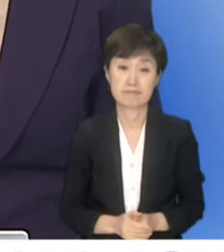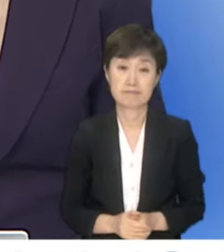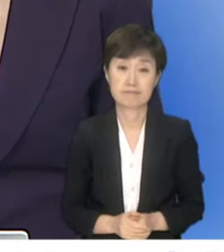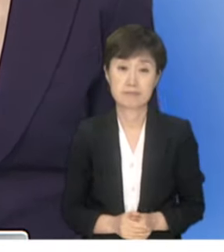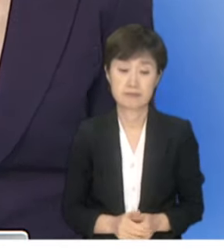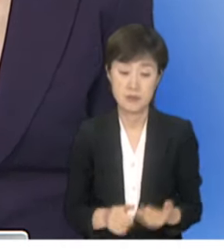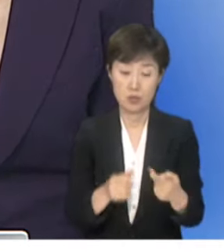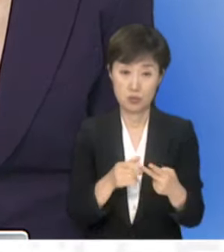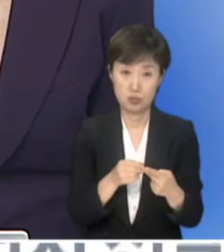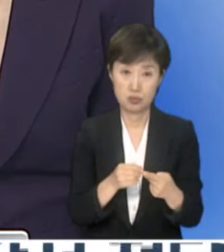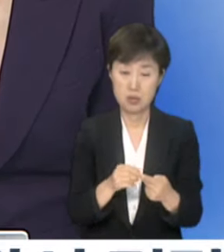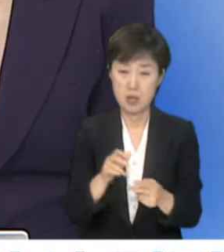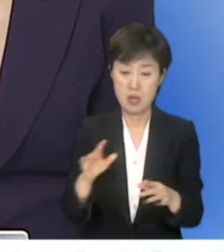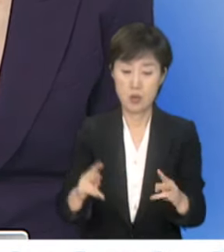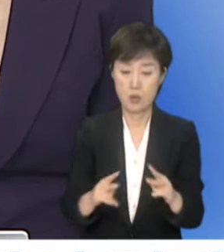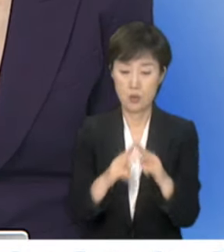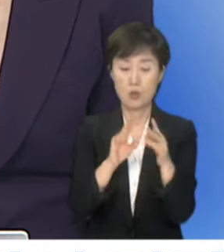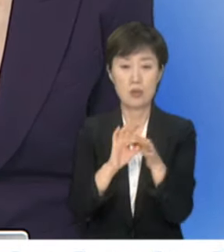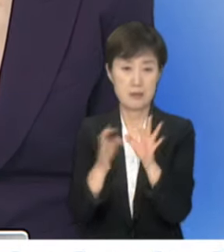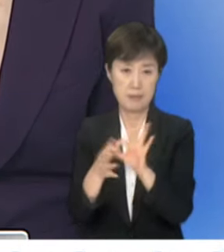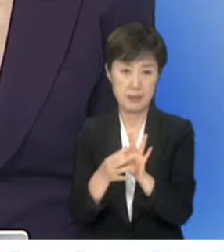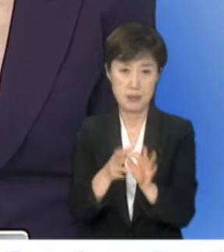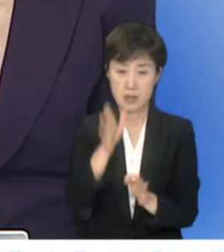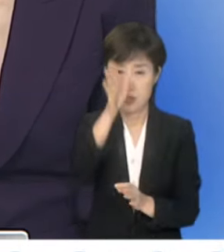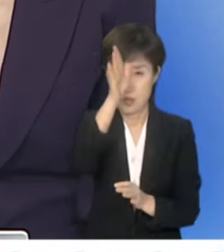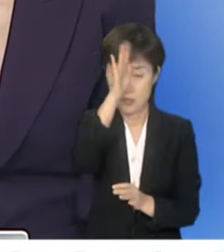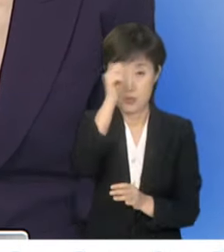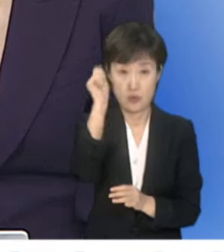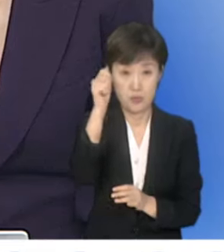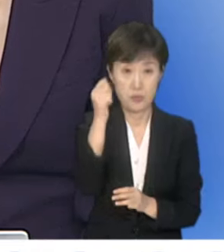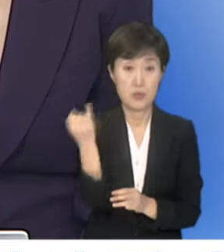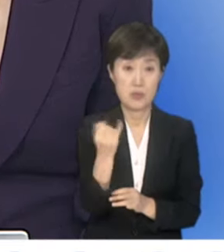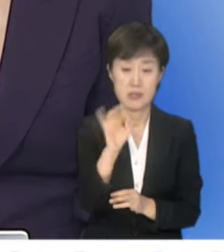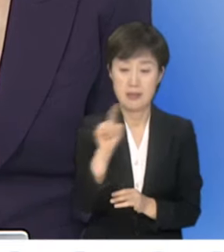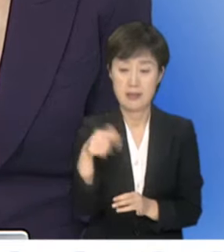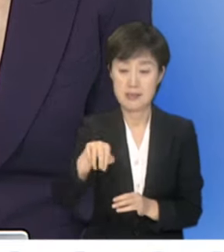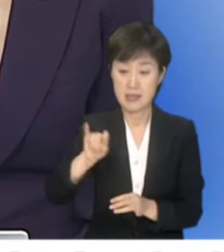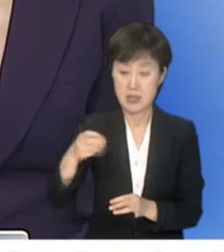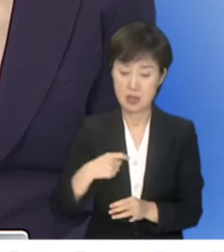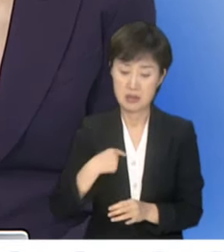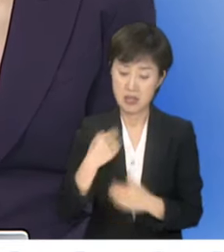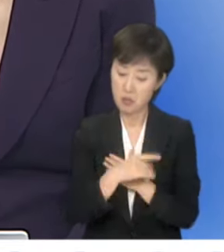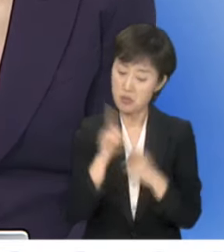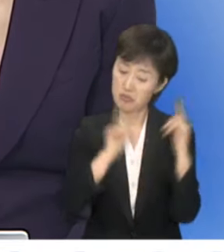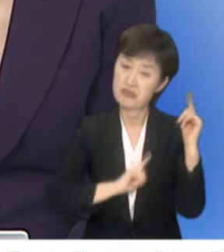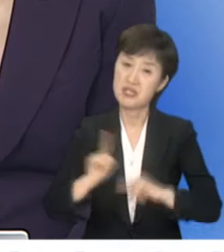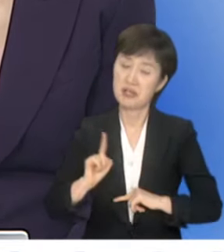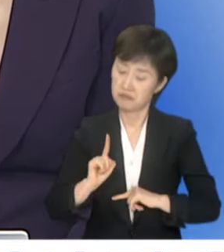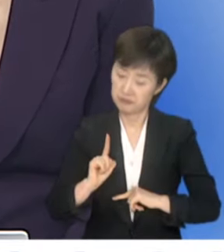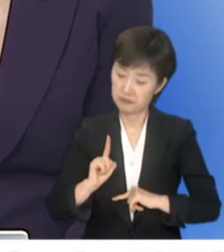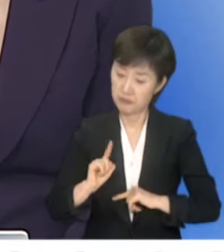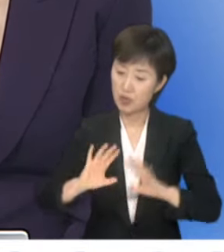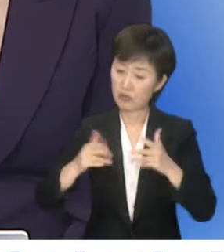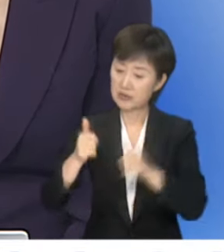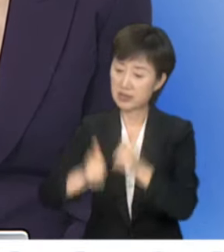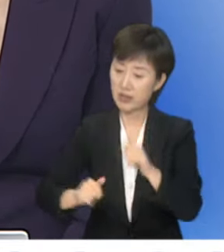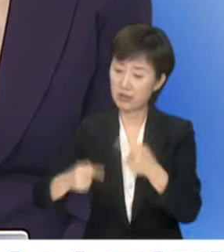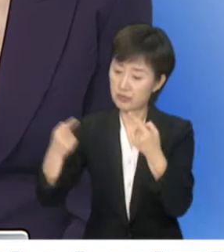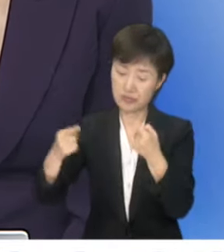한편 파리올림픽 배드민턴 여자 단식에서 금메달을 차지한 안세영 선수가 부상을 이유로 이번 달 출전하기로